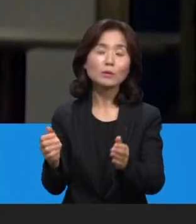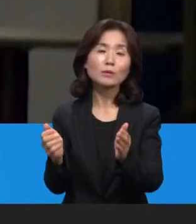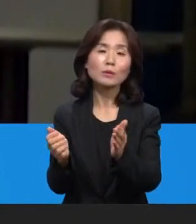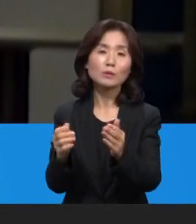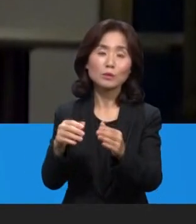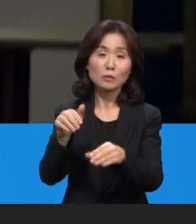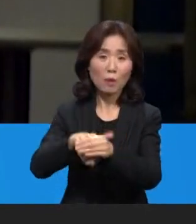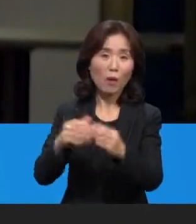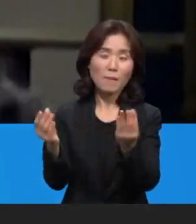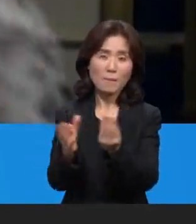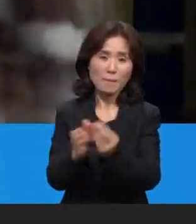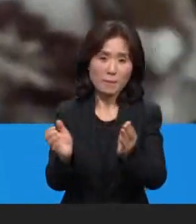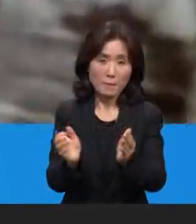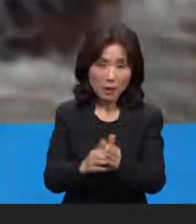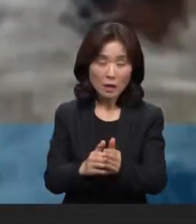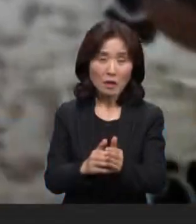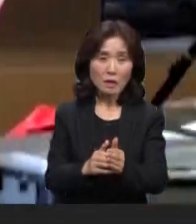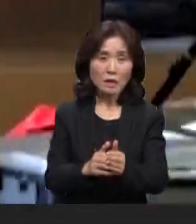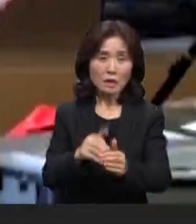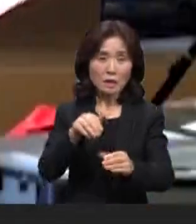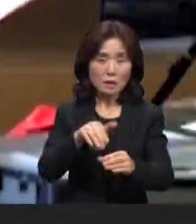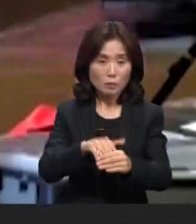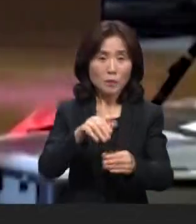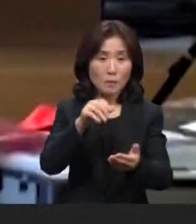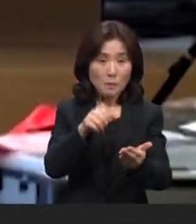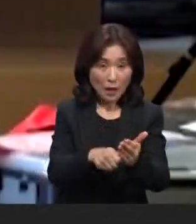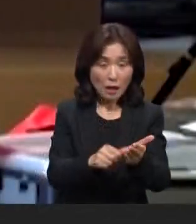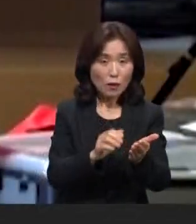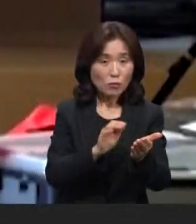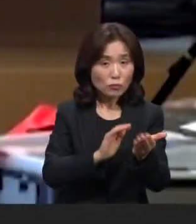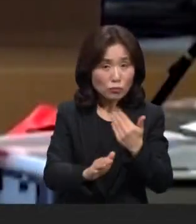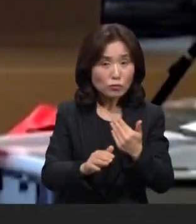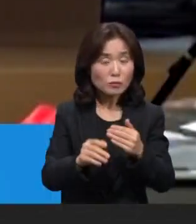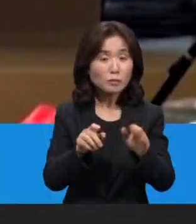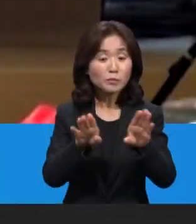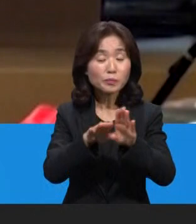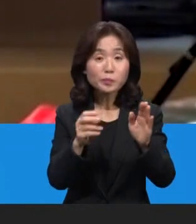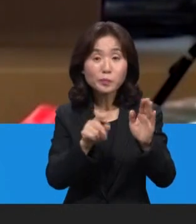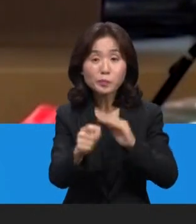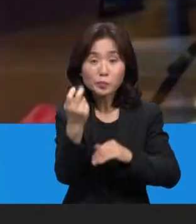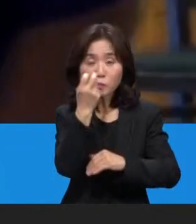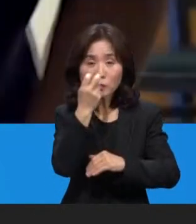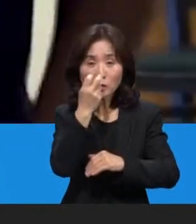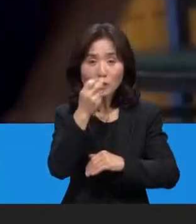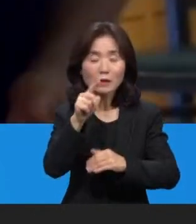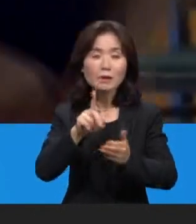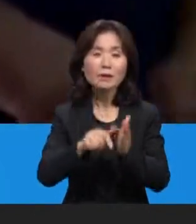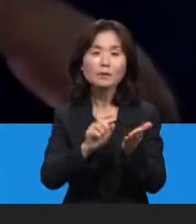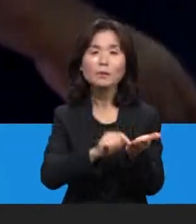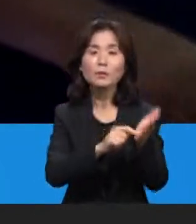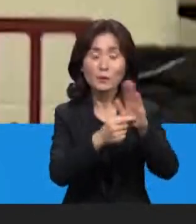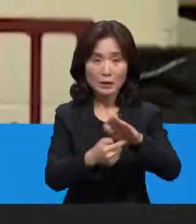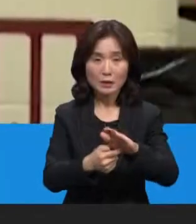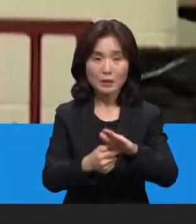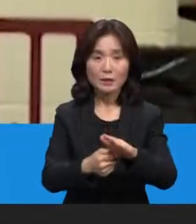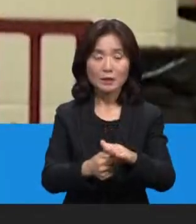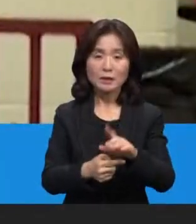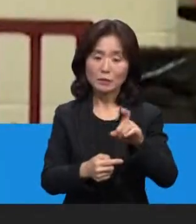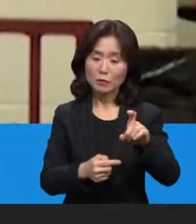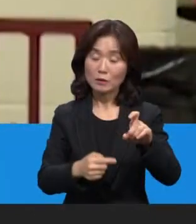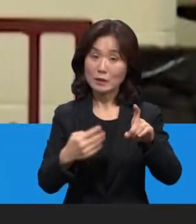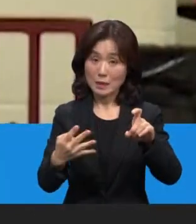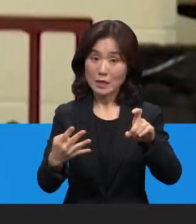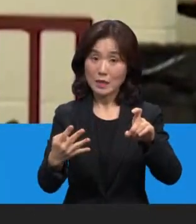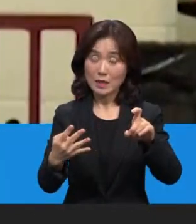네. 출구조사도 아마 이때부터 나오기 시작할 겁니다. 최종적으로는 4일 0시, 우리 시간으로는 이제 내일